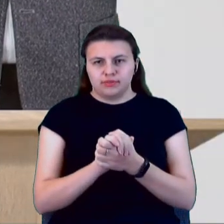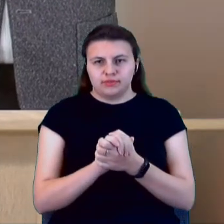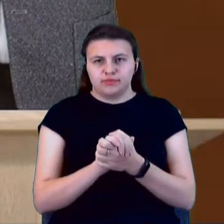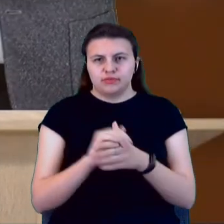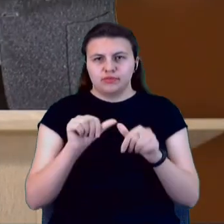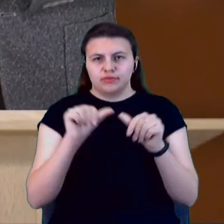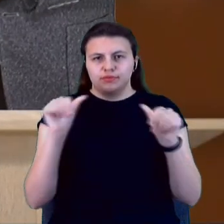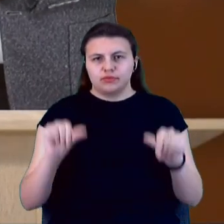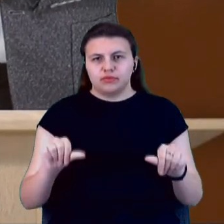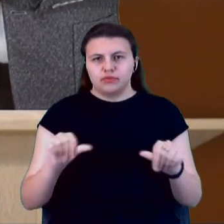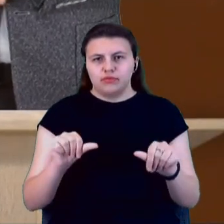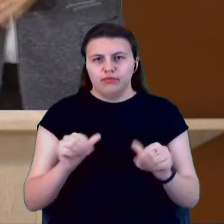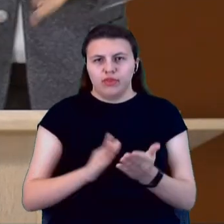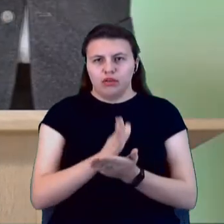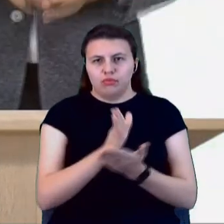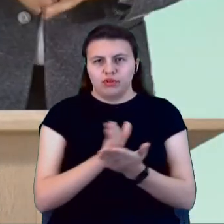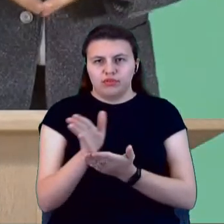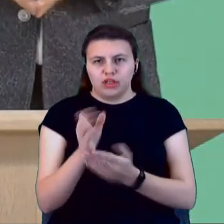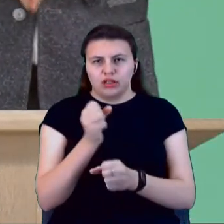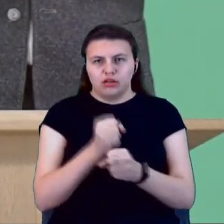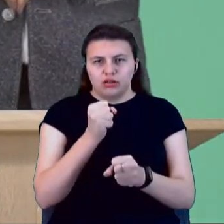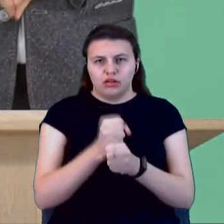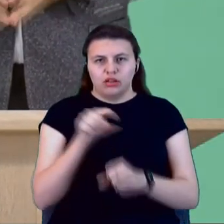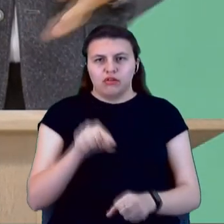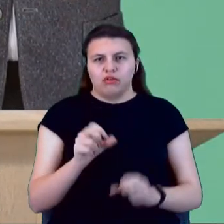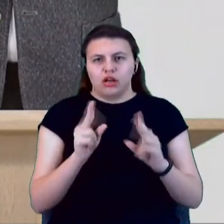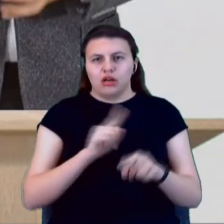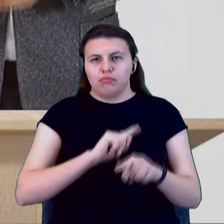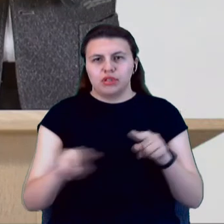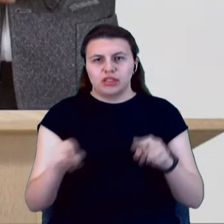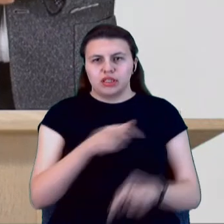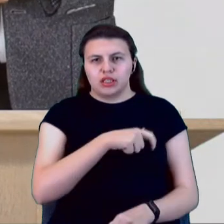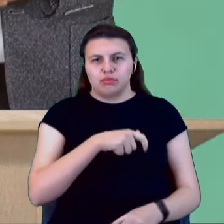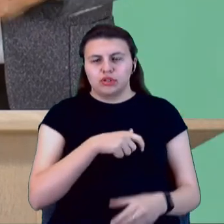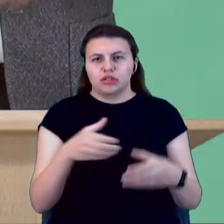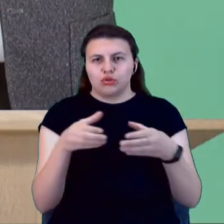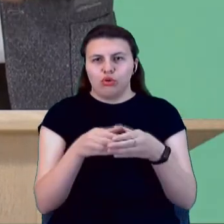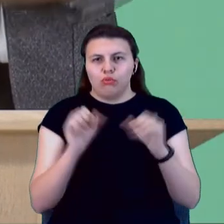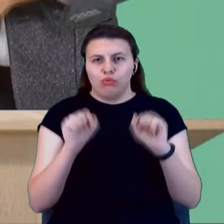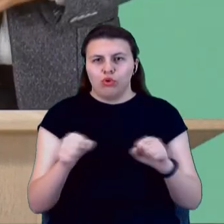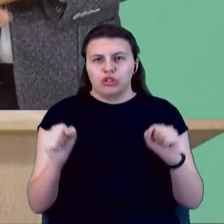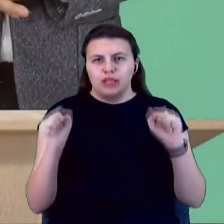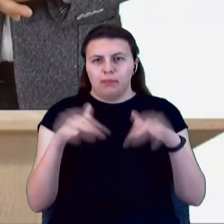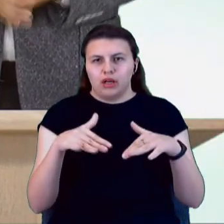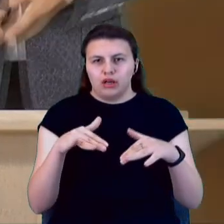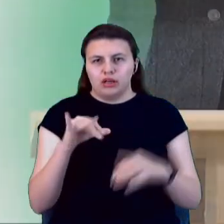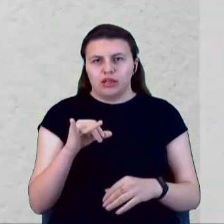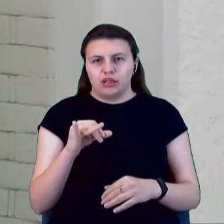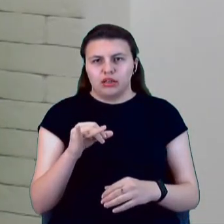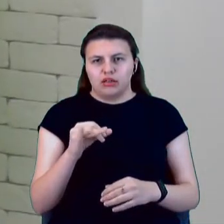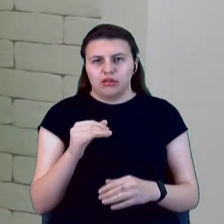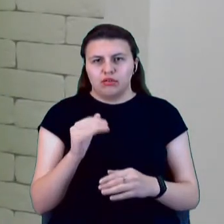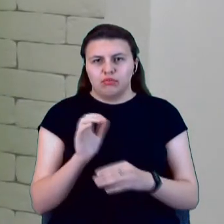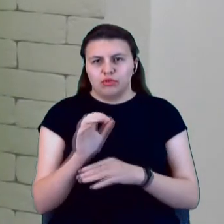формирования направления работы. От того, как быстро депутатский корпус может собраться и производить продукт в